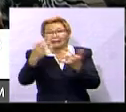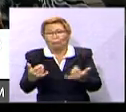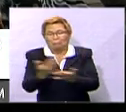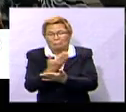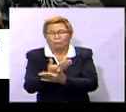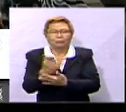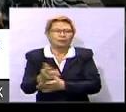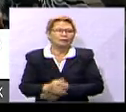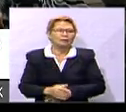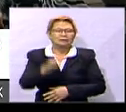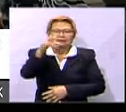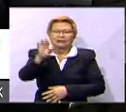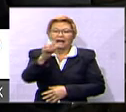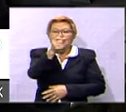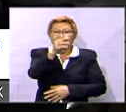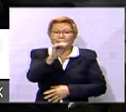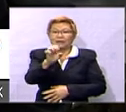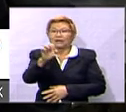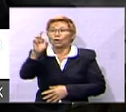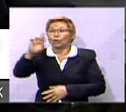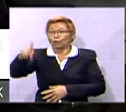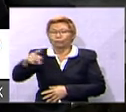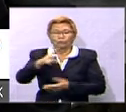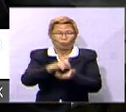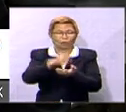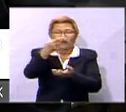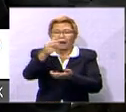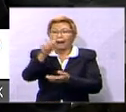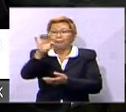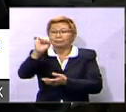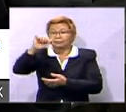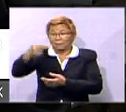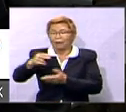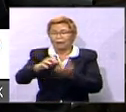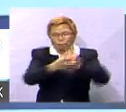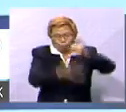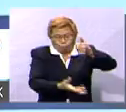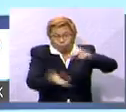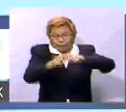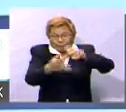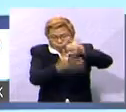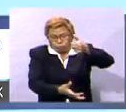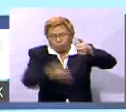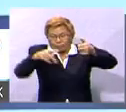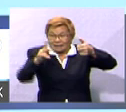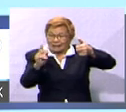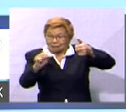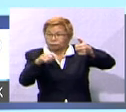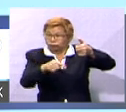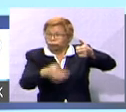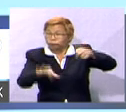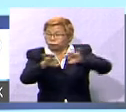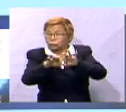Sementara itu, Ketua Eksekutif SME Corp Malaysia, Datuk Dr. Hafsah Hashim berharap peruntukan tambahan bagi PKS itu penting bagi